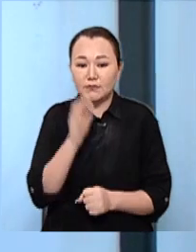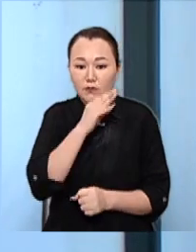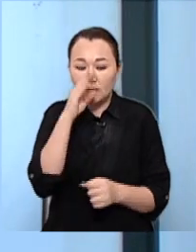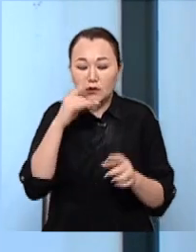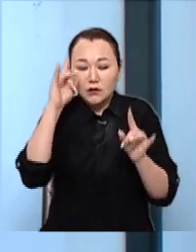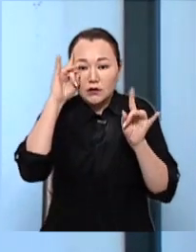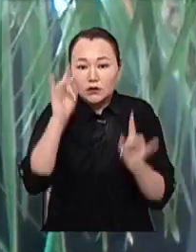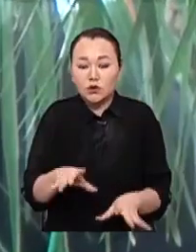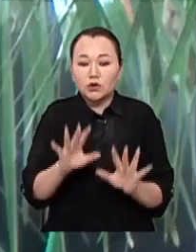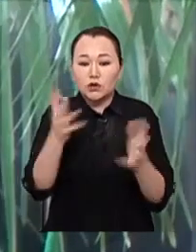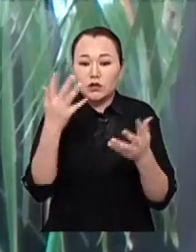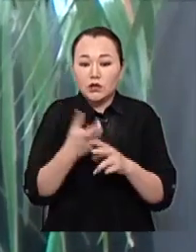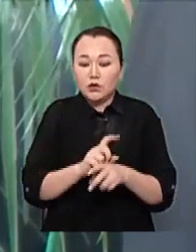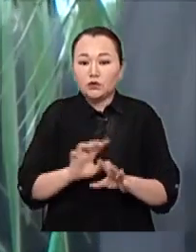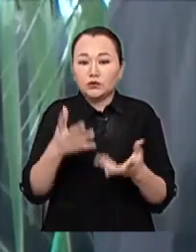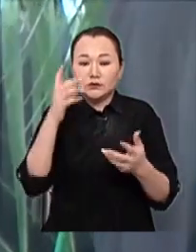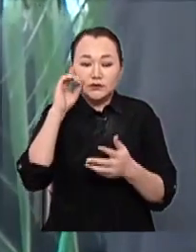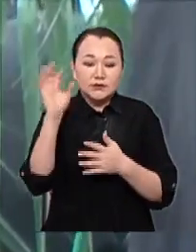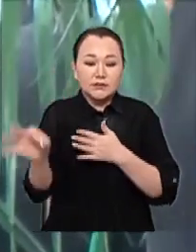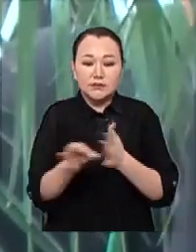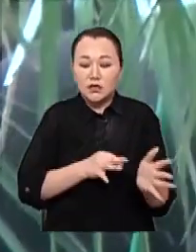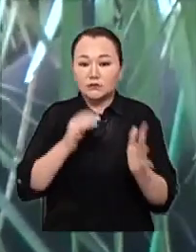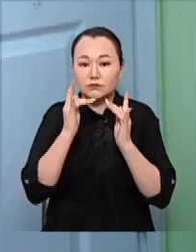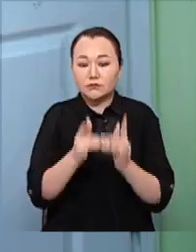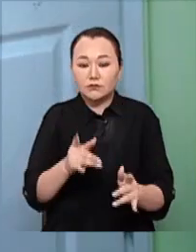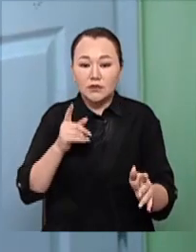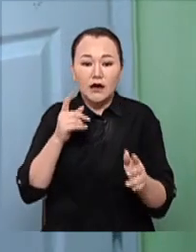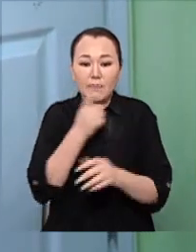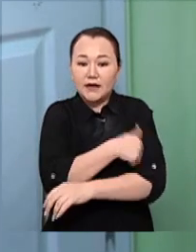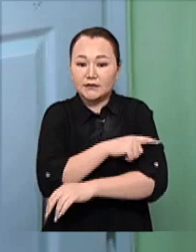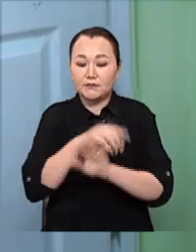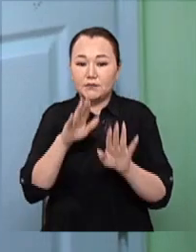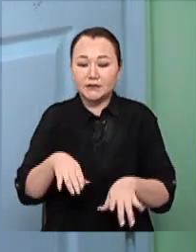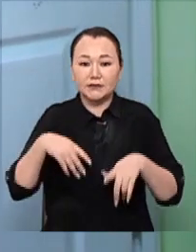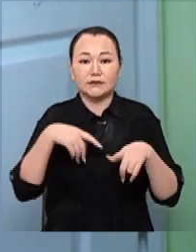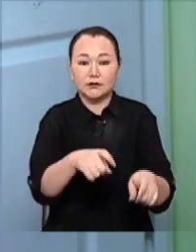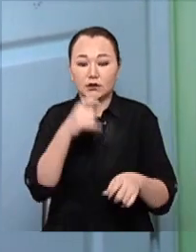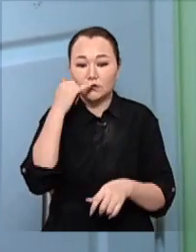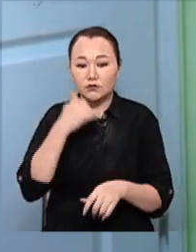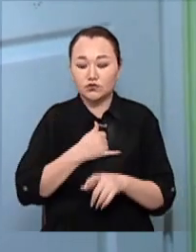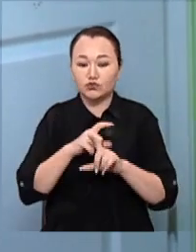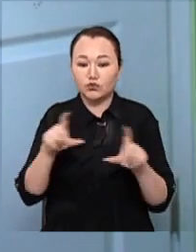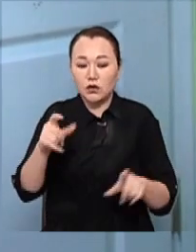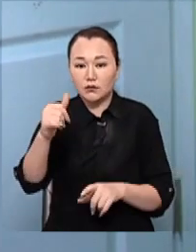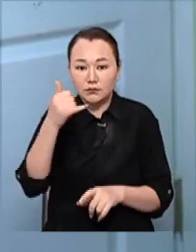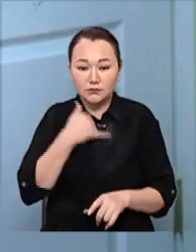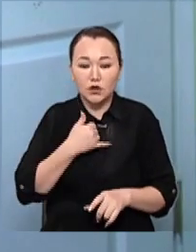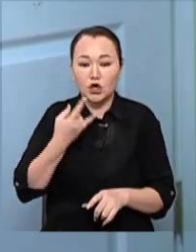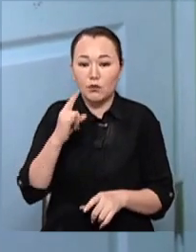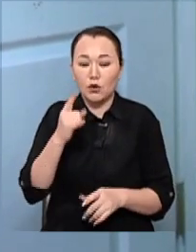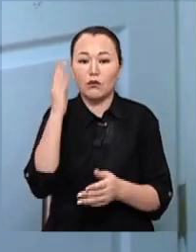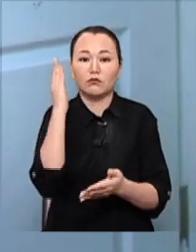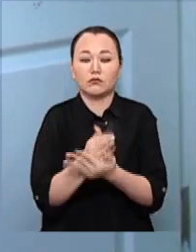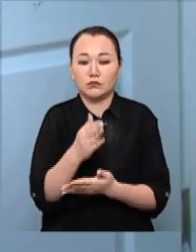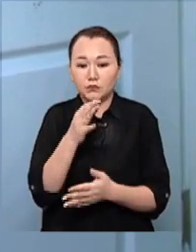жай түскенде, айтуларынша жағдайды естіген бойда бірден ауруханаға жүгірген. Позвонили по телефону. Мектептен телефон соғып, баламды